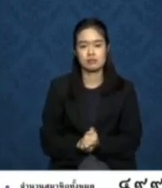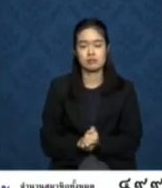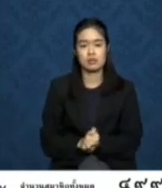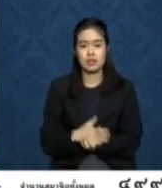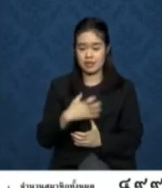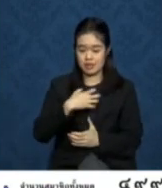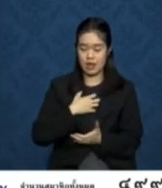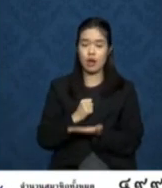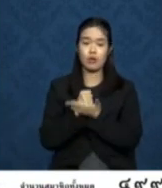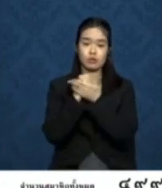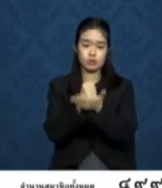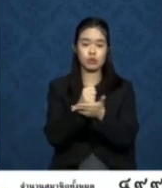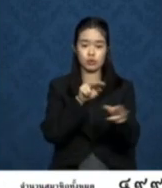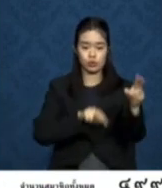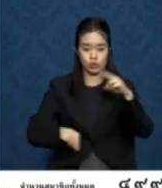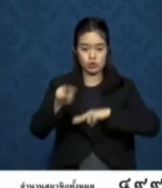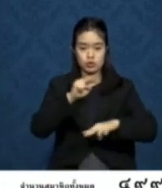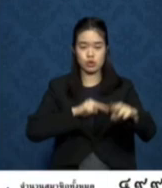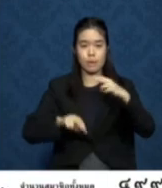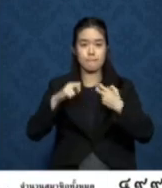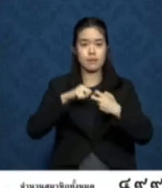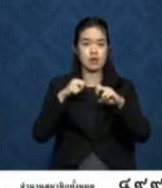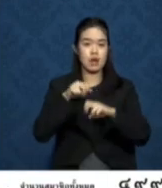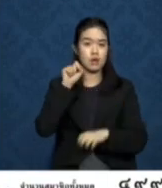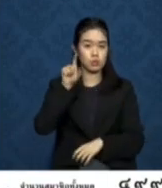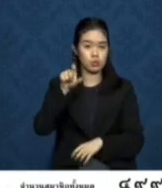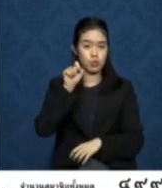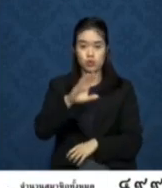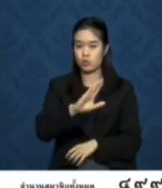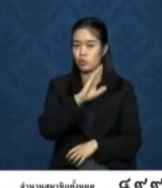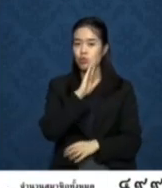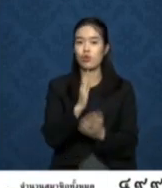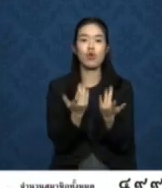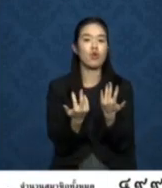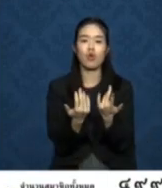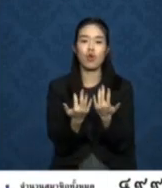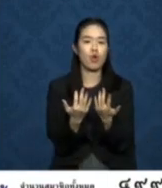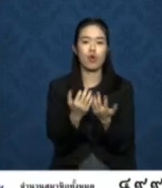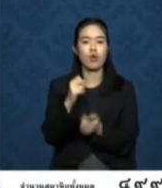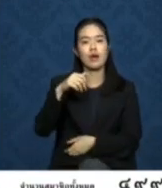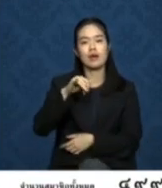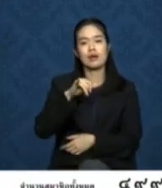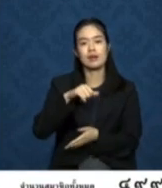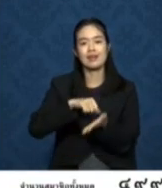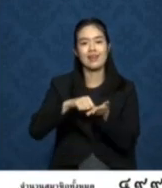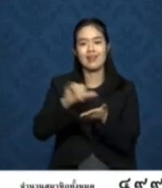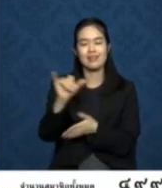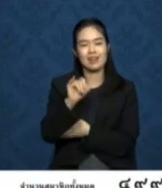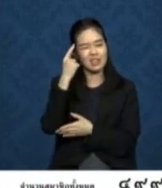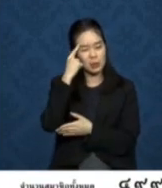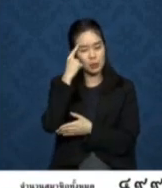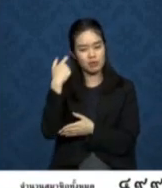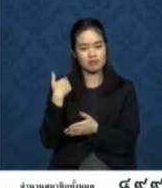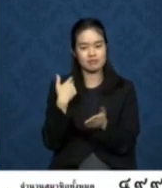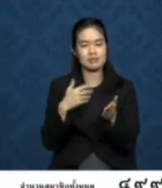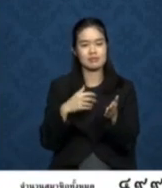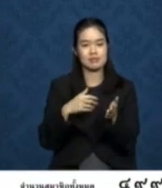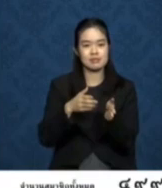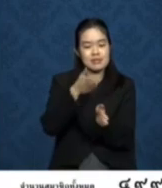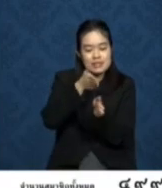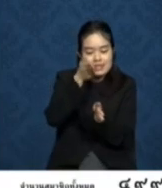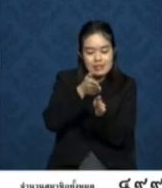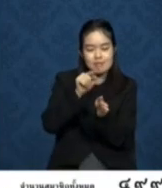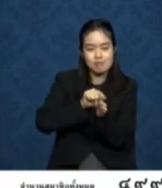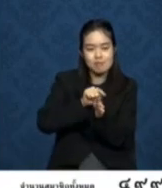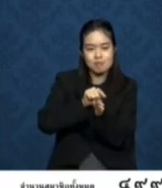อยากใหช่วยตวจสอบและแ้ไขปัหาอย่างเร่งด่วนครับพอถาไม่แก้ จะทำให้ประเทศไทยต้องสูญเสยดนแดนอกมากโดยเฉพาะจงหวที่